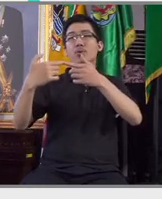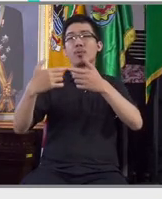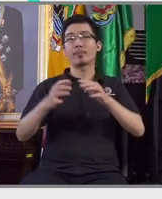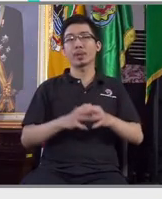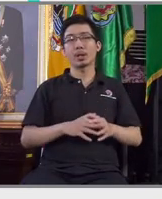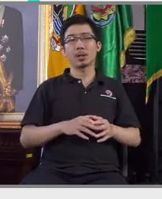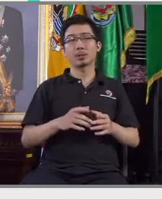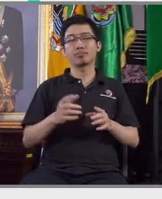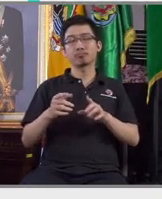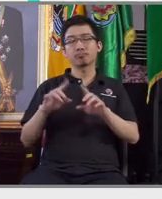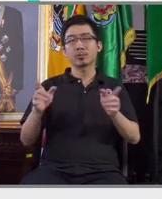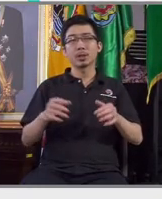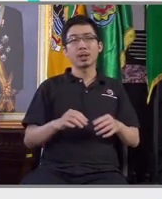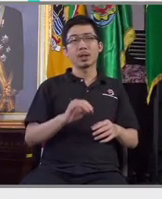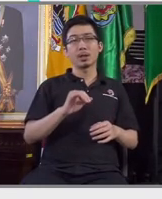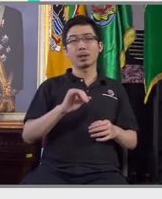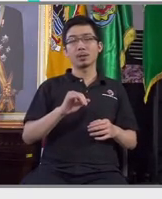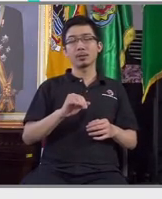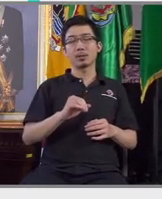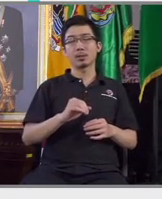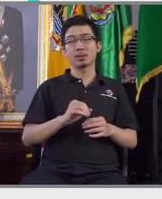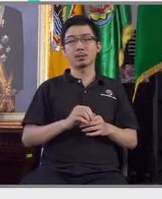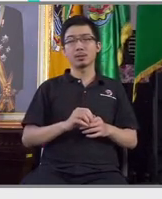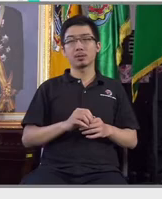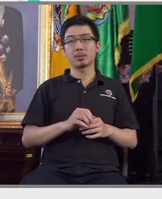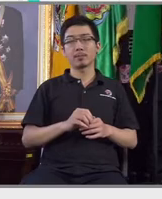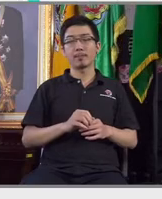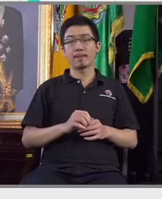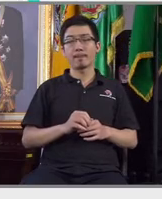disampaikan dalam Rakortek.